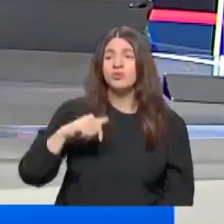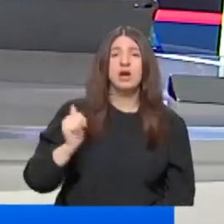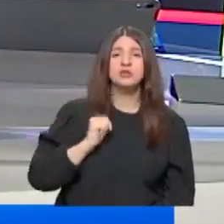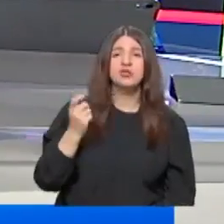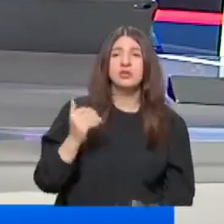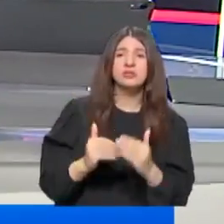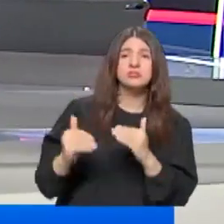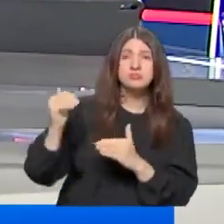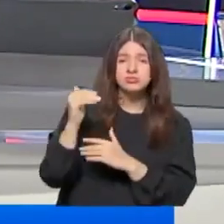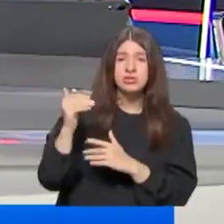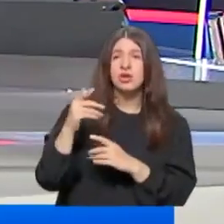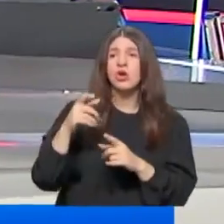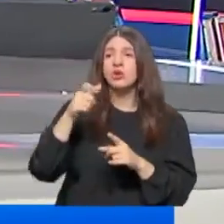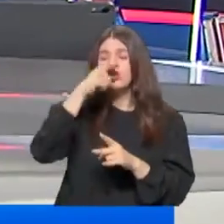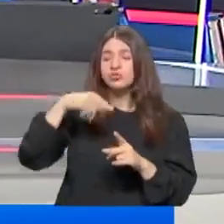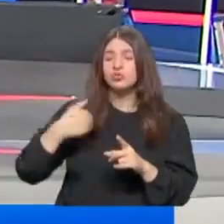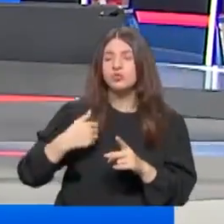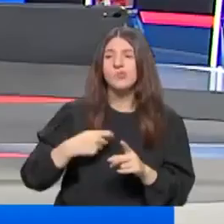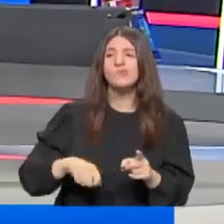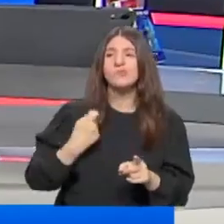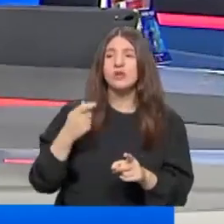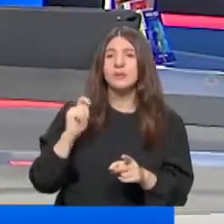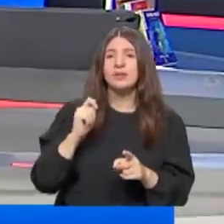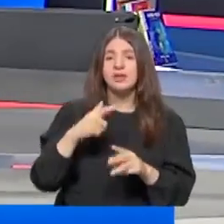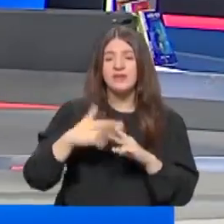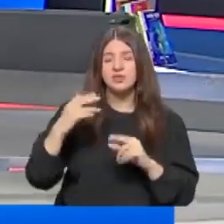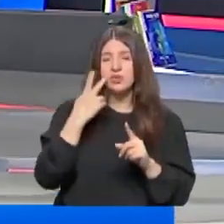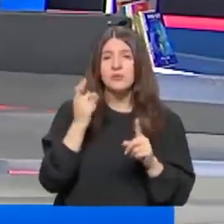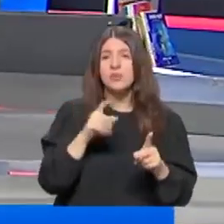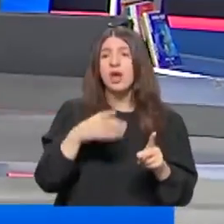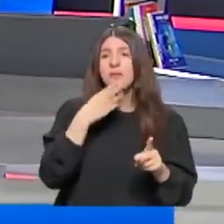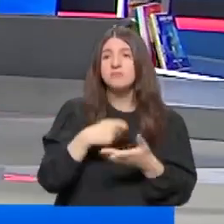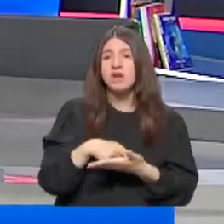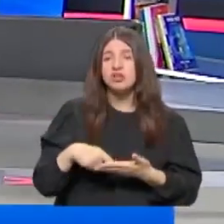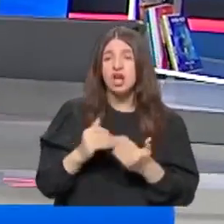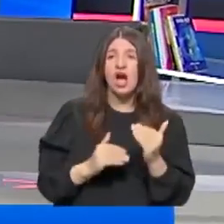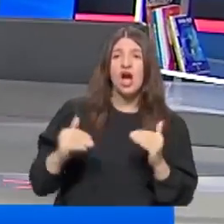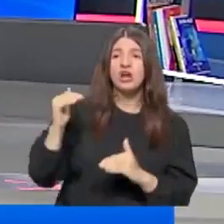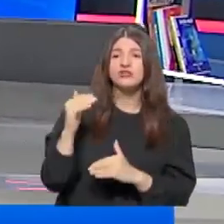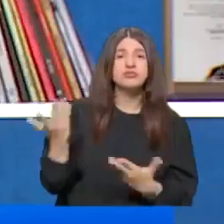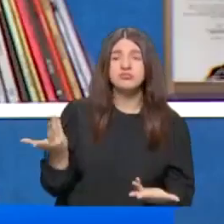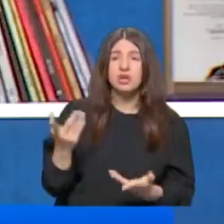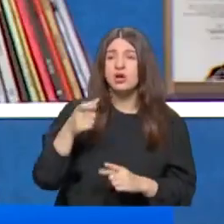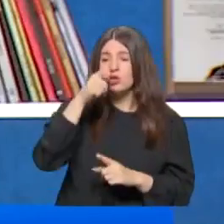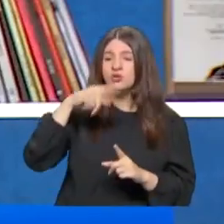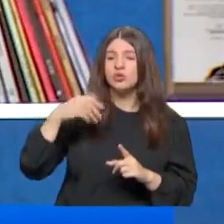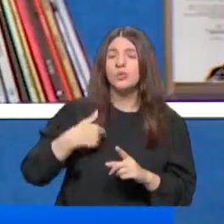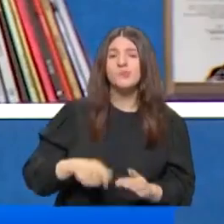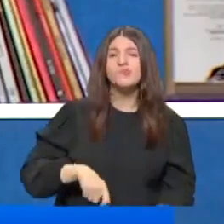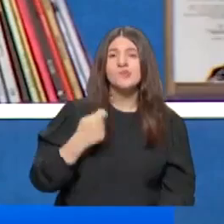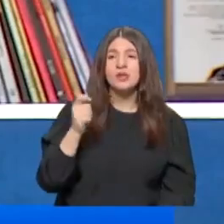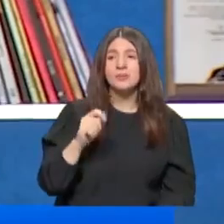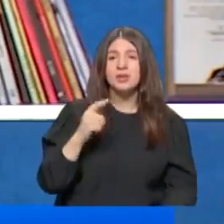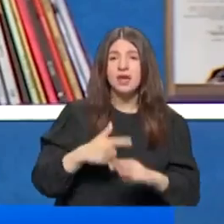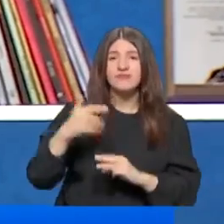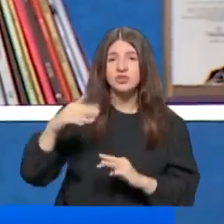asgari ücretteki artış Türk'ün uydurma enflasyona göre yapılan bugün emeklilerin maaşındaki artış yine Türk'ün uydurma